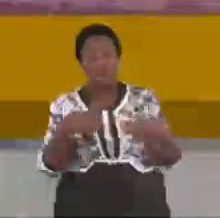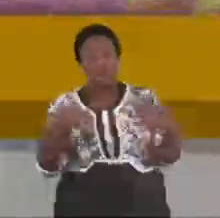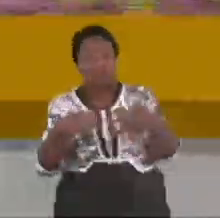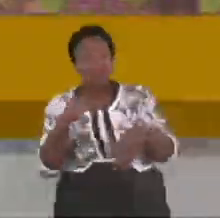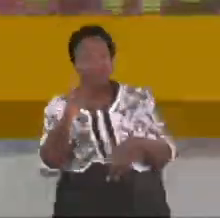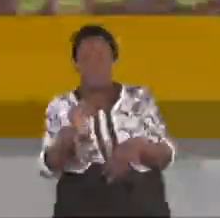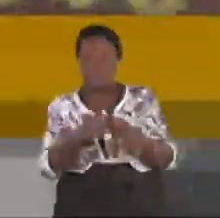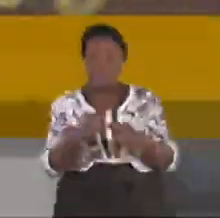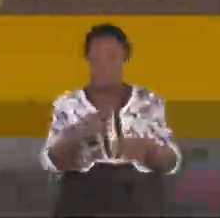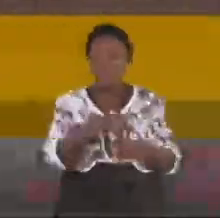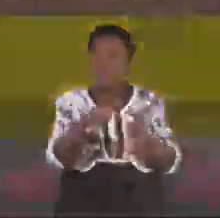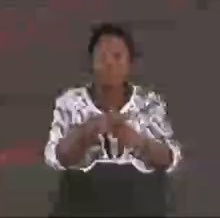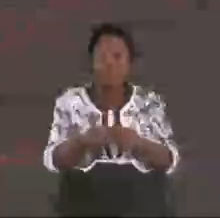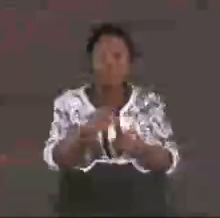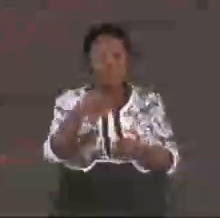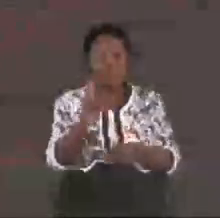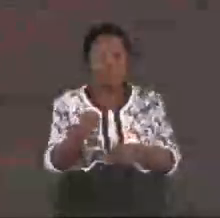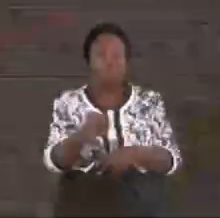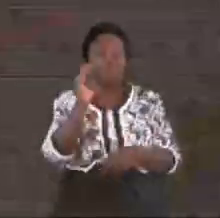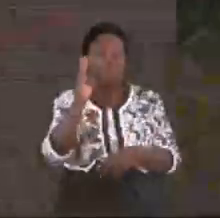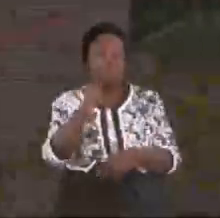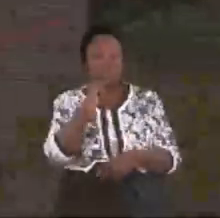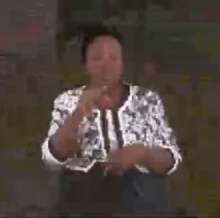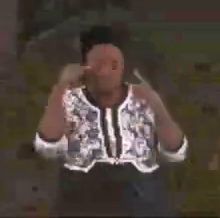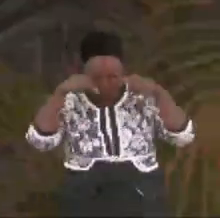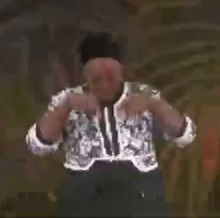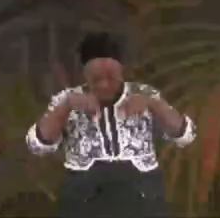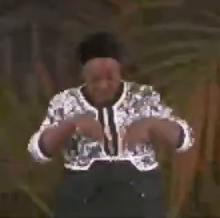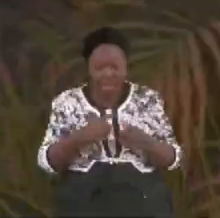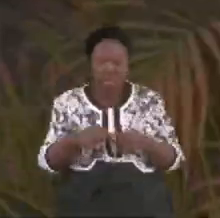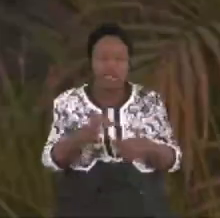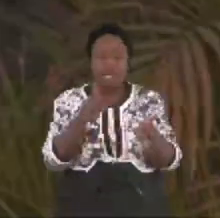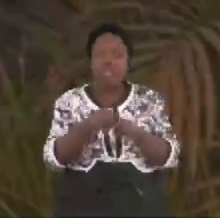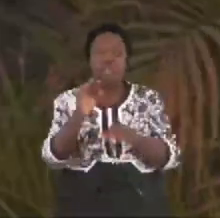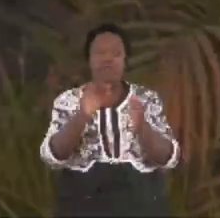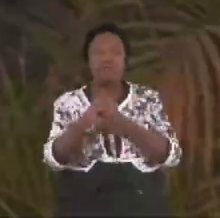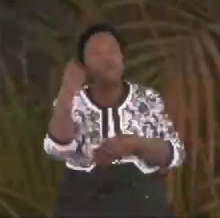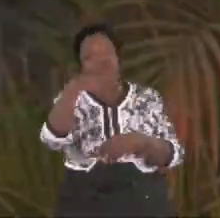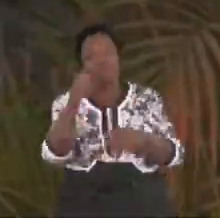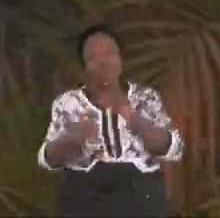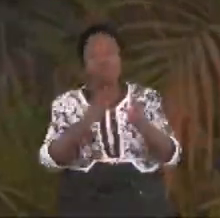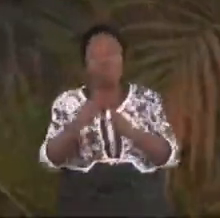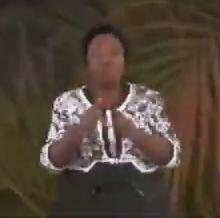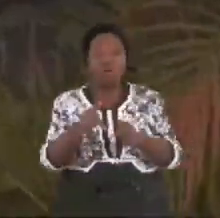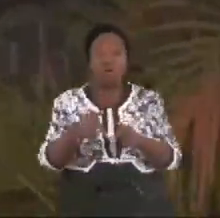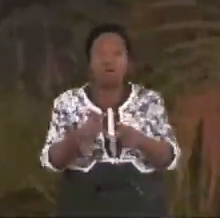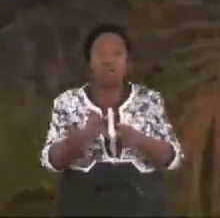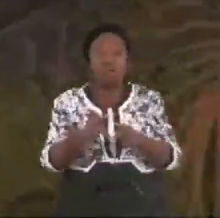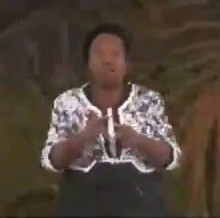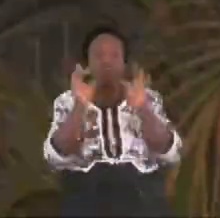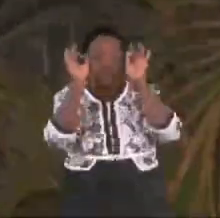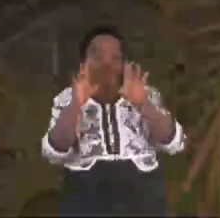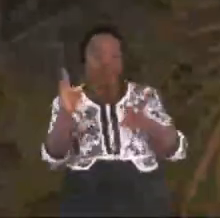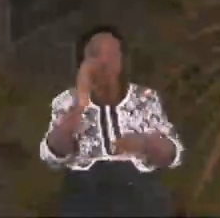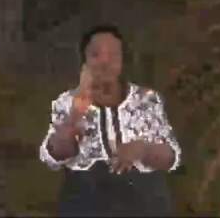Quand Jean prêchait, il ne regardait pas par terre comme si Les visages des gens le